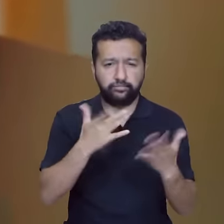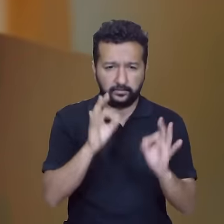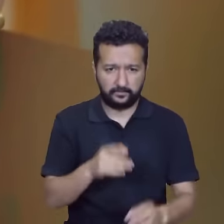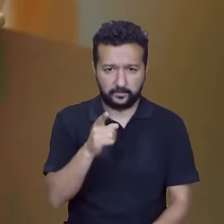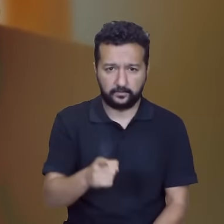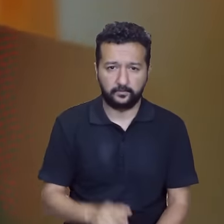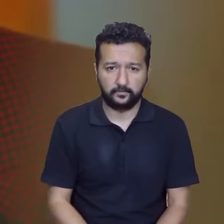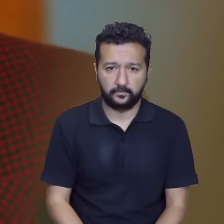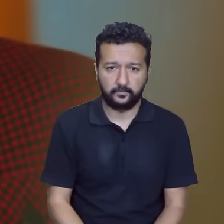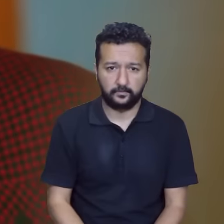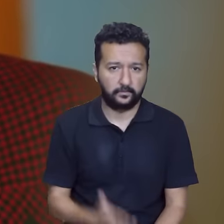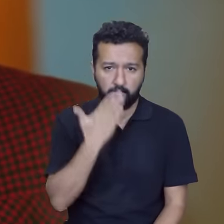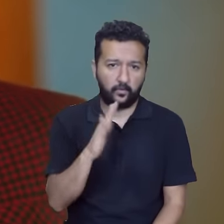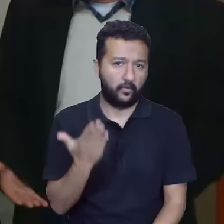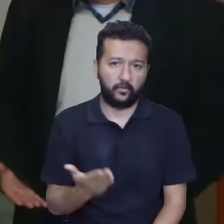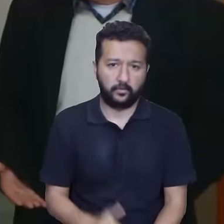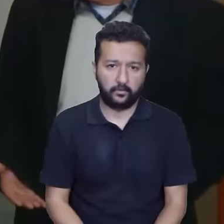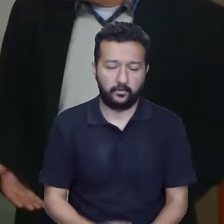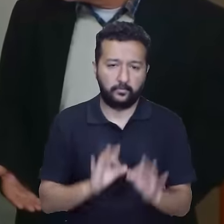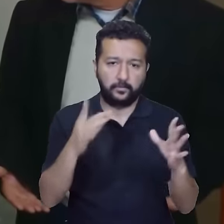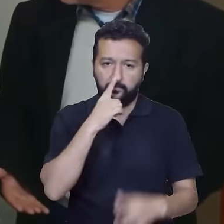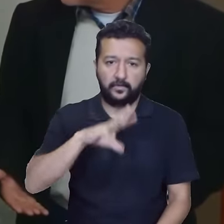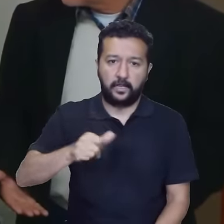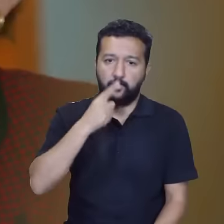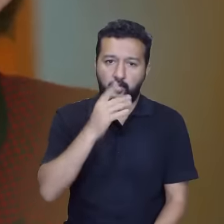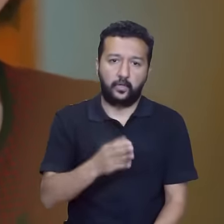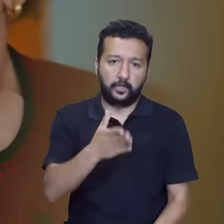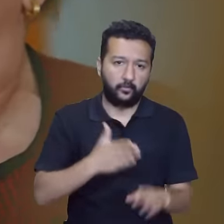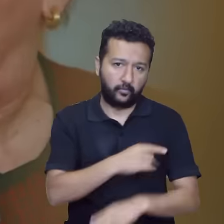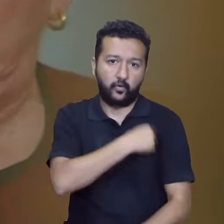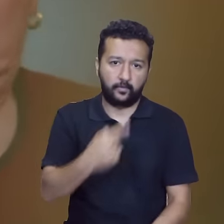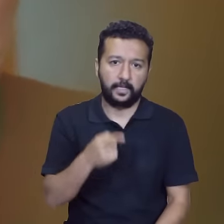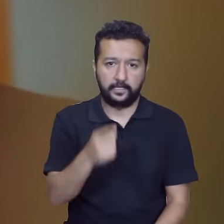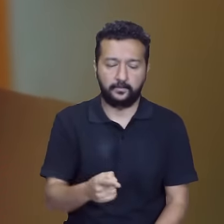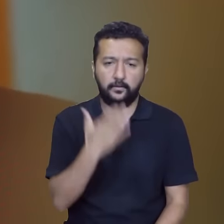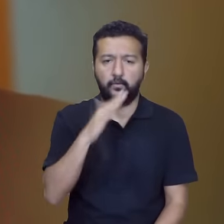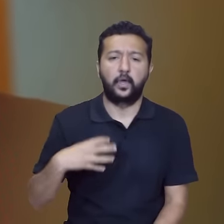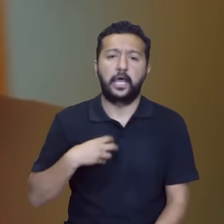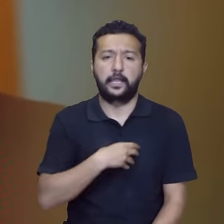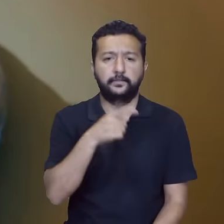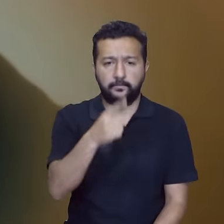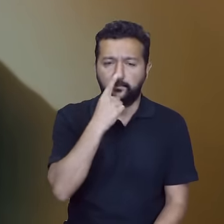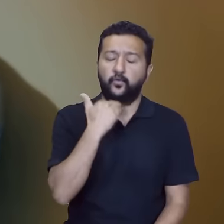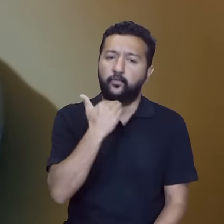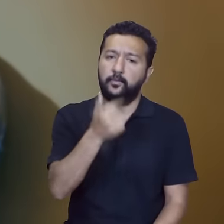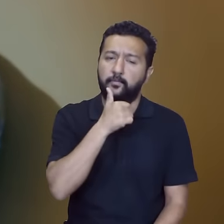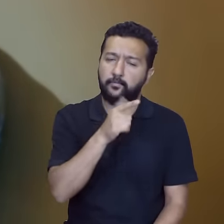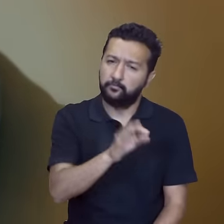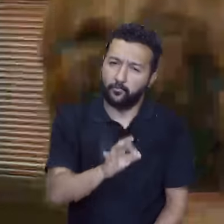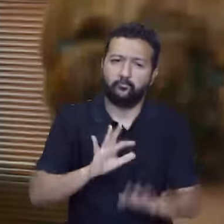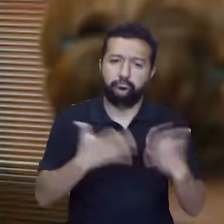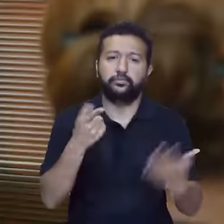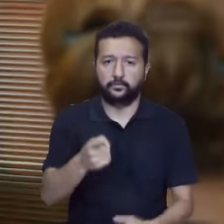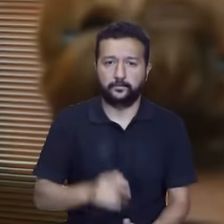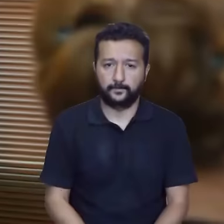bu. Adile kokladı. Ne o? Mis gibi limon kokuyor. Gayet normal. Yok anacığım yok, sen alamadın kokuyu. Resmen